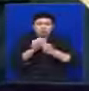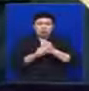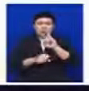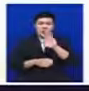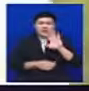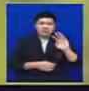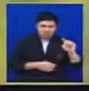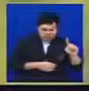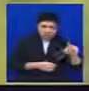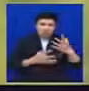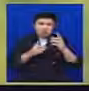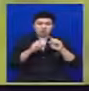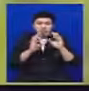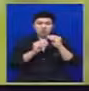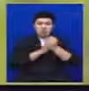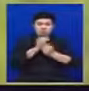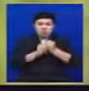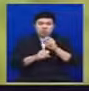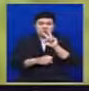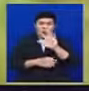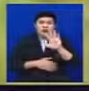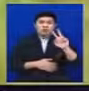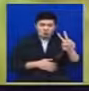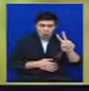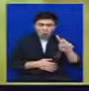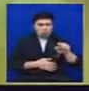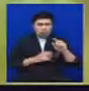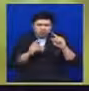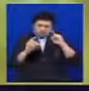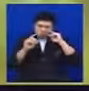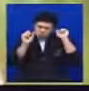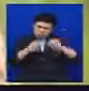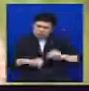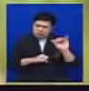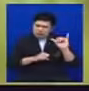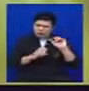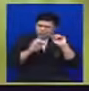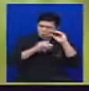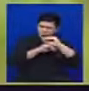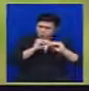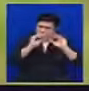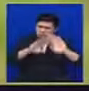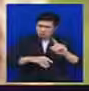ใดรวมทั้งการประชุมเมื่อปี2552ก็ยังไม่ได้ข้อสรุปรูปแบบโครงการ